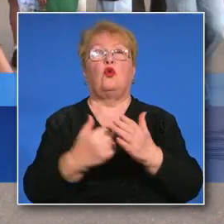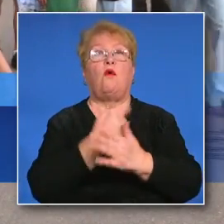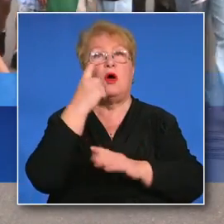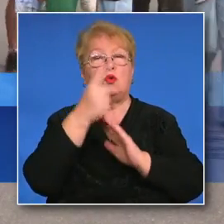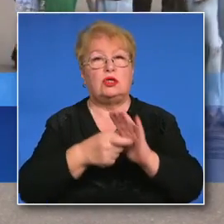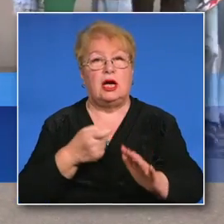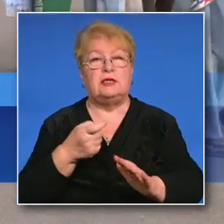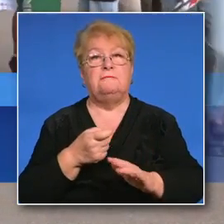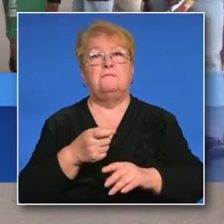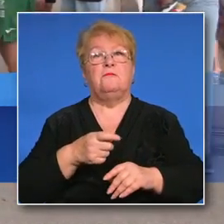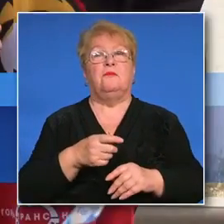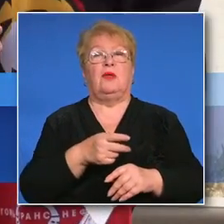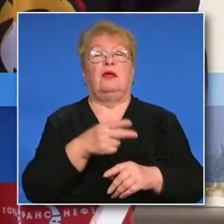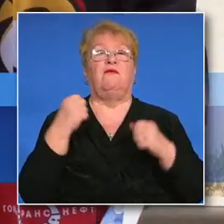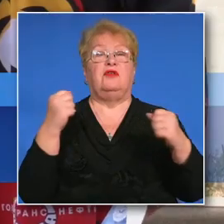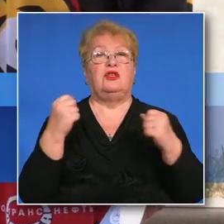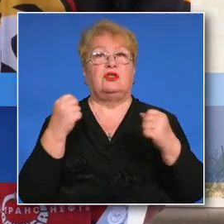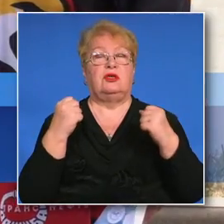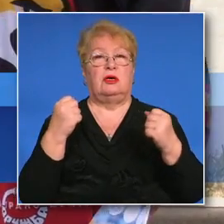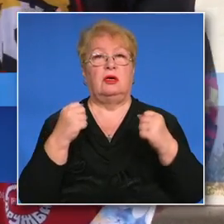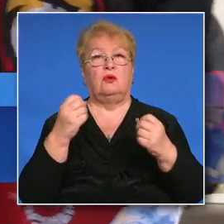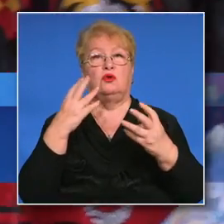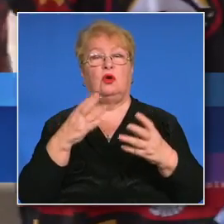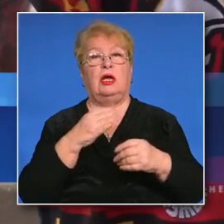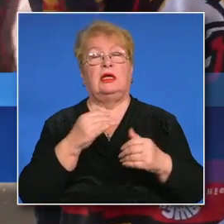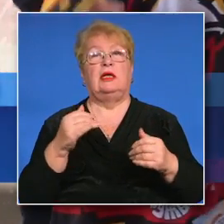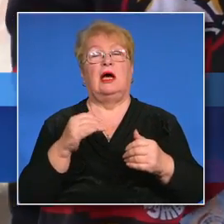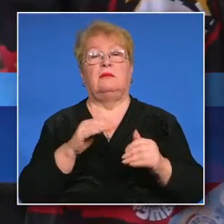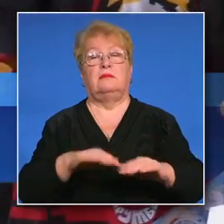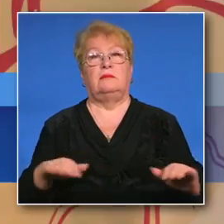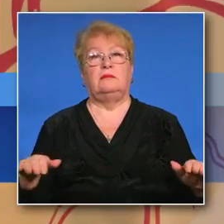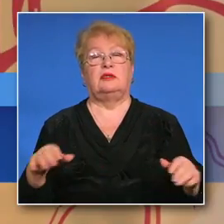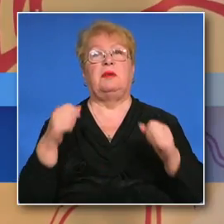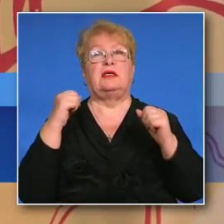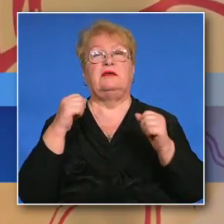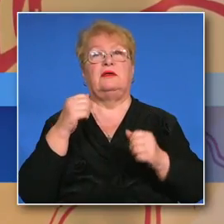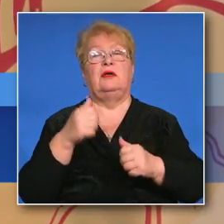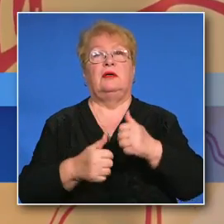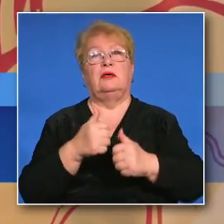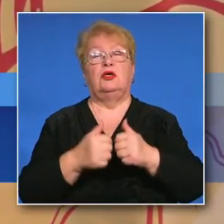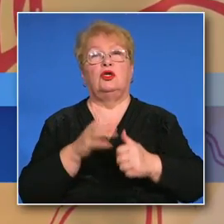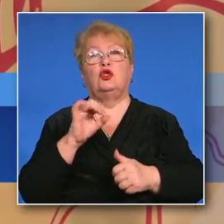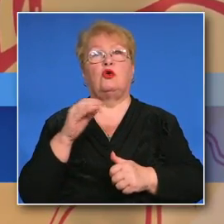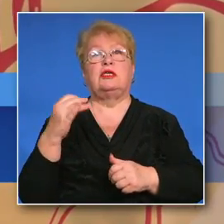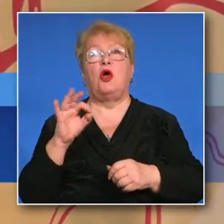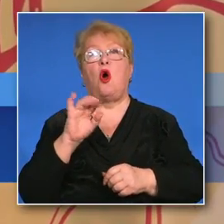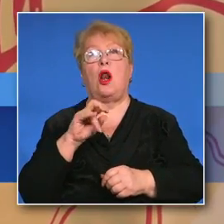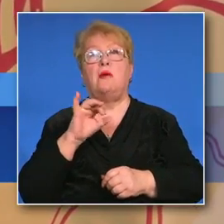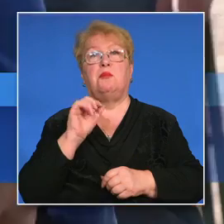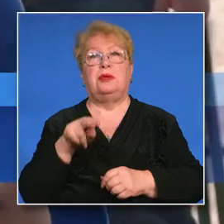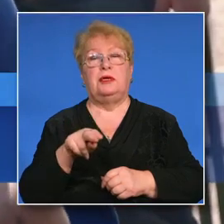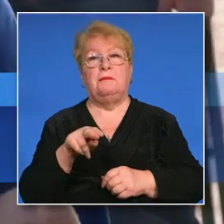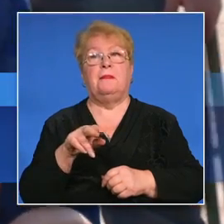какой же день города без физической культуры? Для желающих поменьше был организован спортивный фестиваль «Сожский Олимп». А для тех, кто хотел проверить